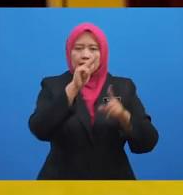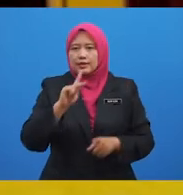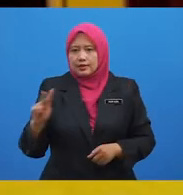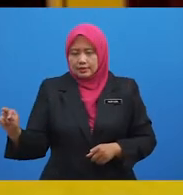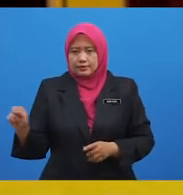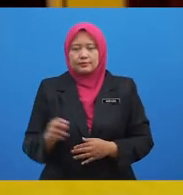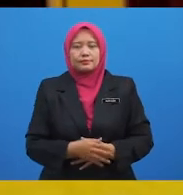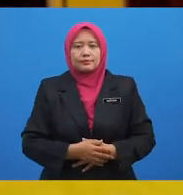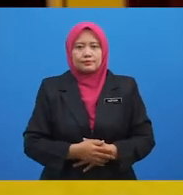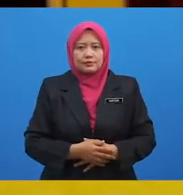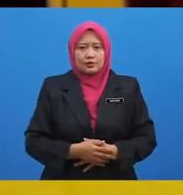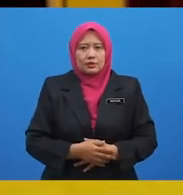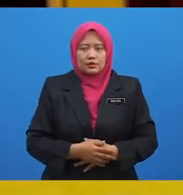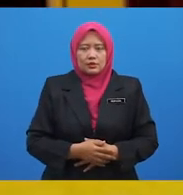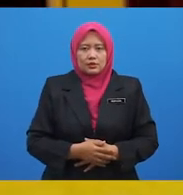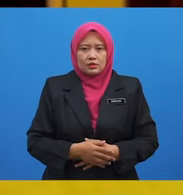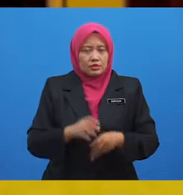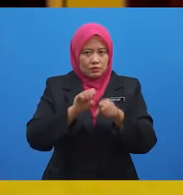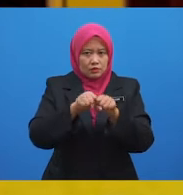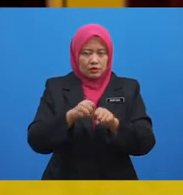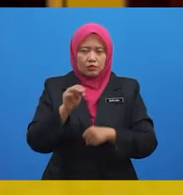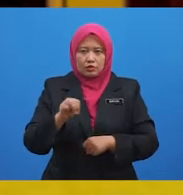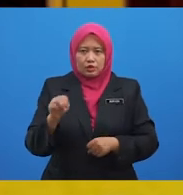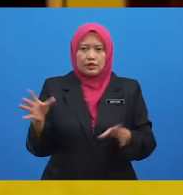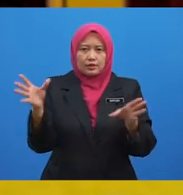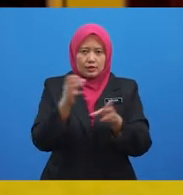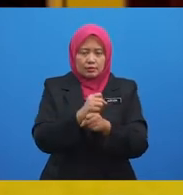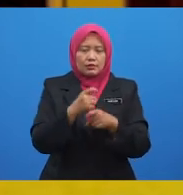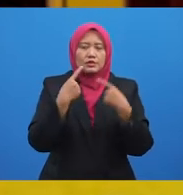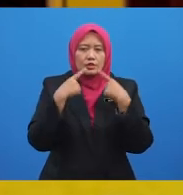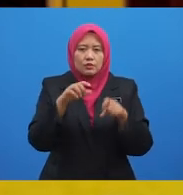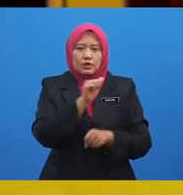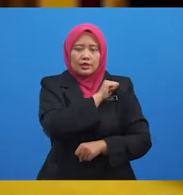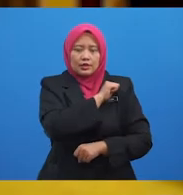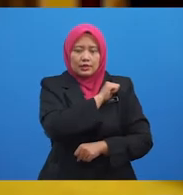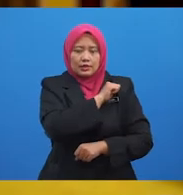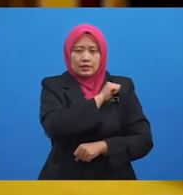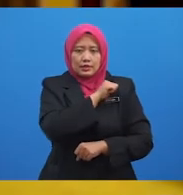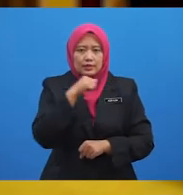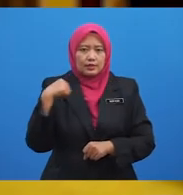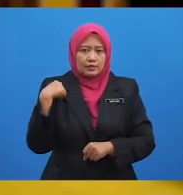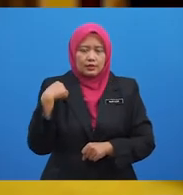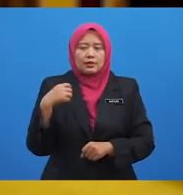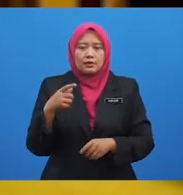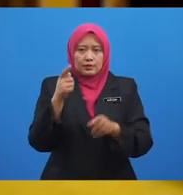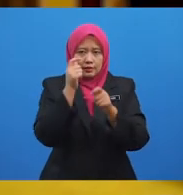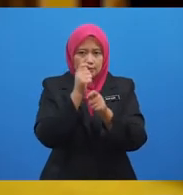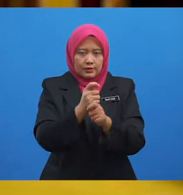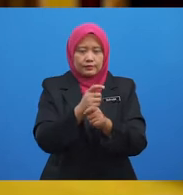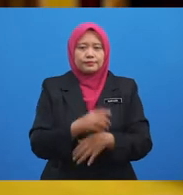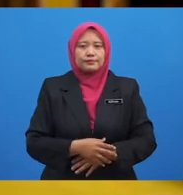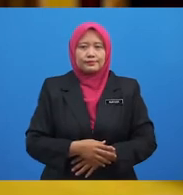tadi. Semoga murid-murid dapat menjawabnya dengan betul dan tepat. Akhir kata,